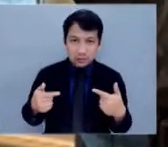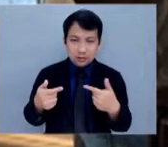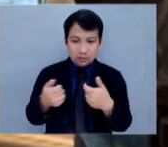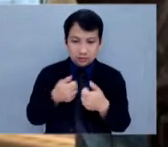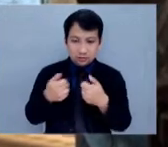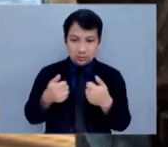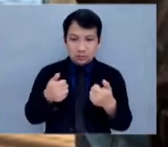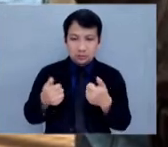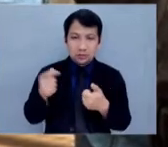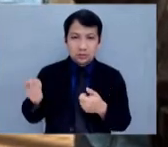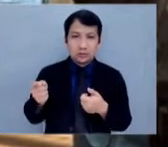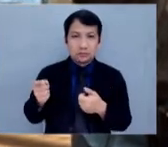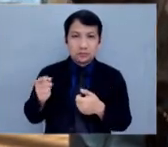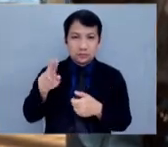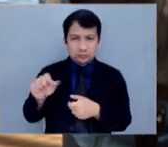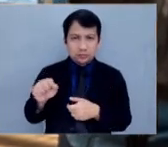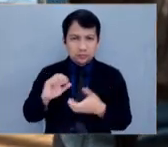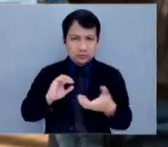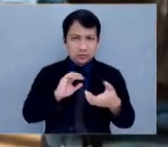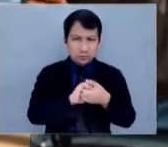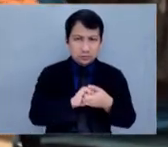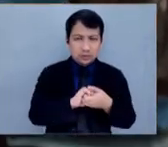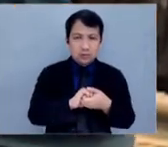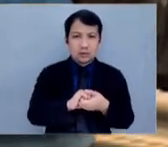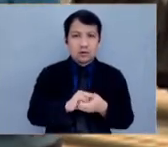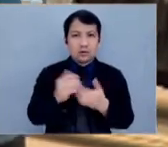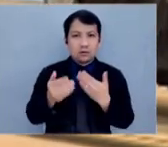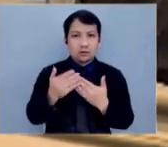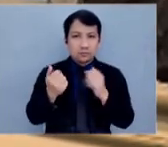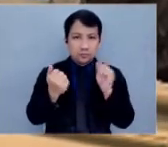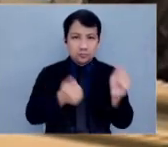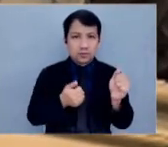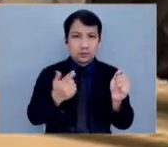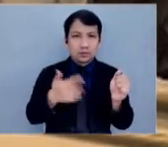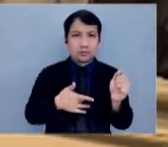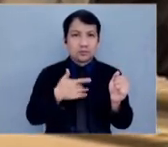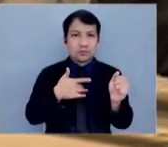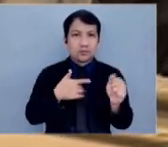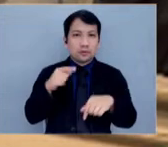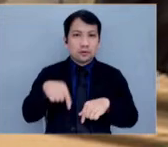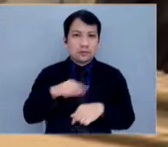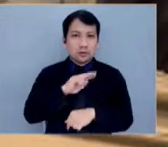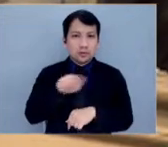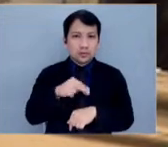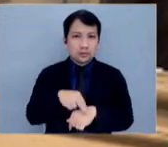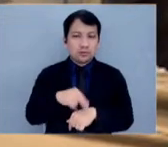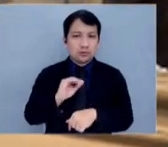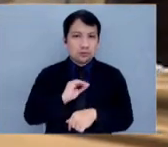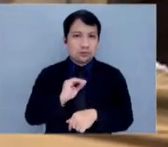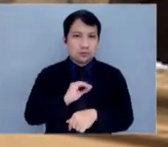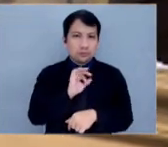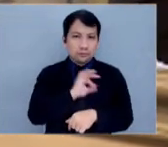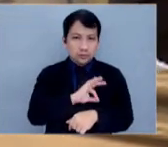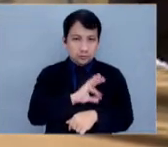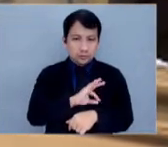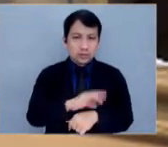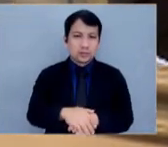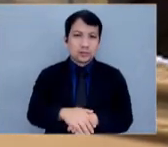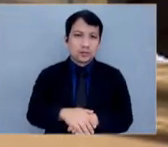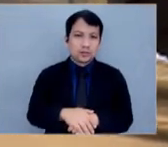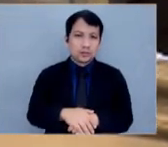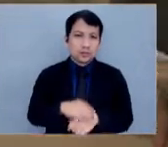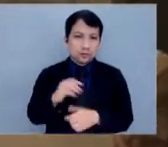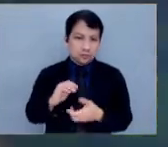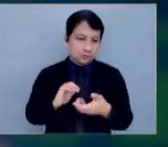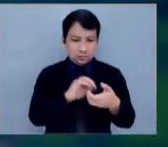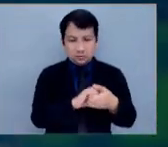States because of that. We're simply following what we feel is our national interest. And it now jives with the United States. That's all